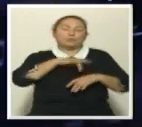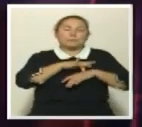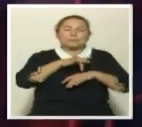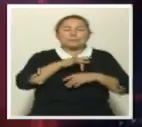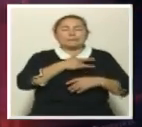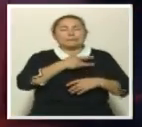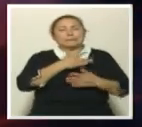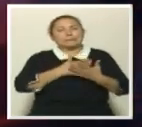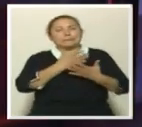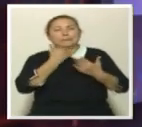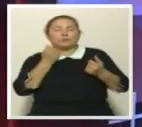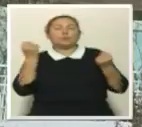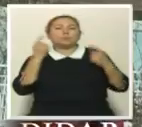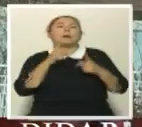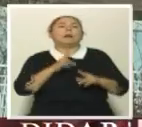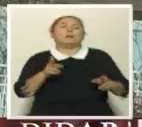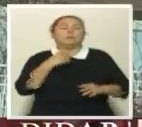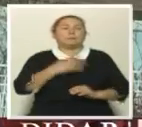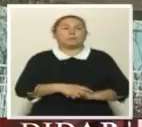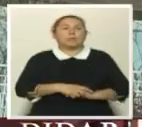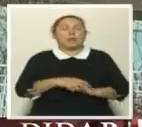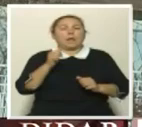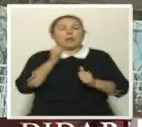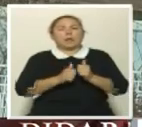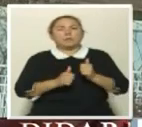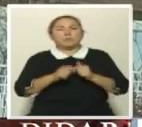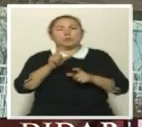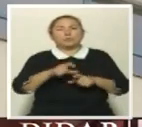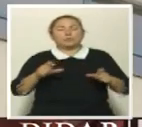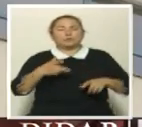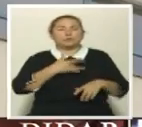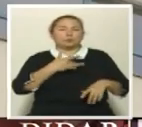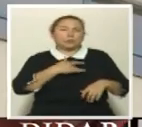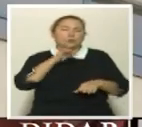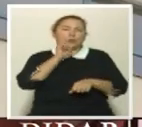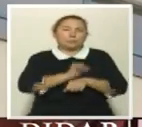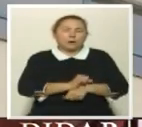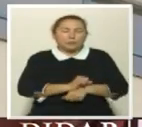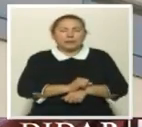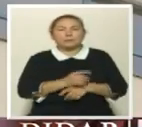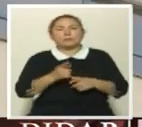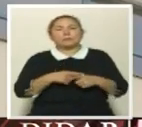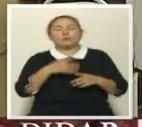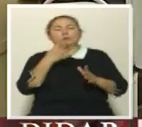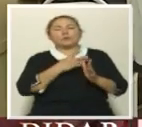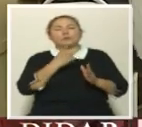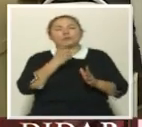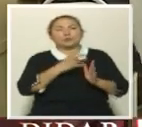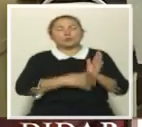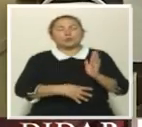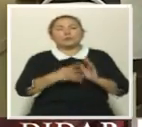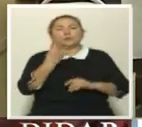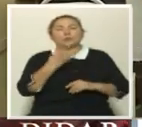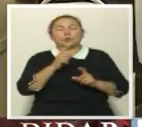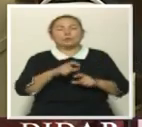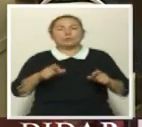Мөлдір Батырбай зерделеп көрді. Күні кеше шауып жүрген адамның жүрегі кенеттен тоқтап қалып, өткен жылы 94 науқас көз жұмған.